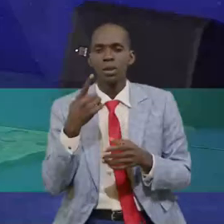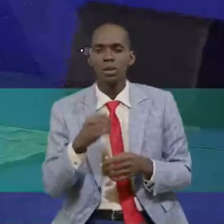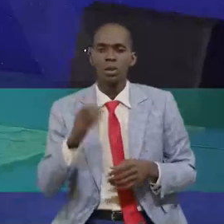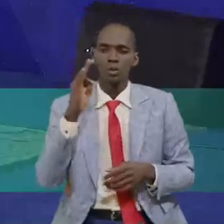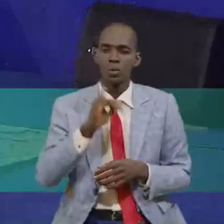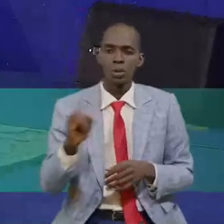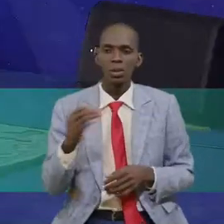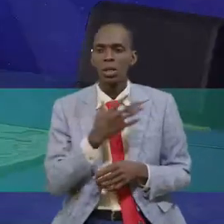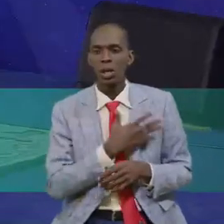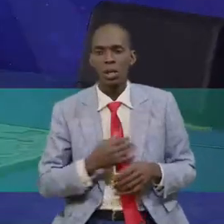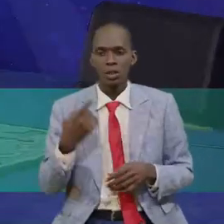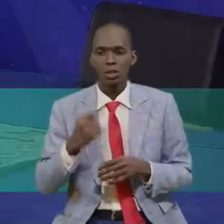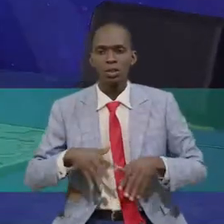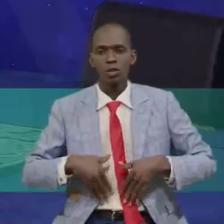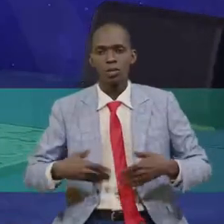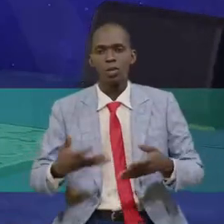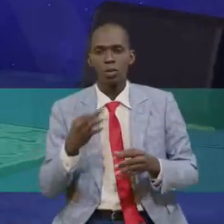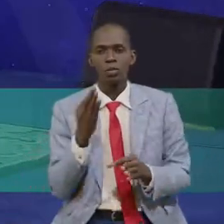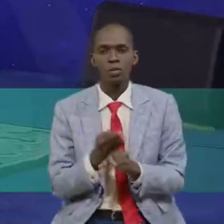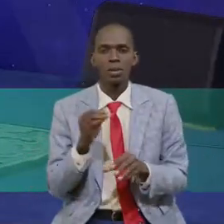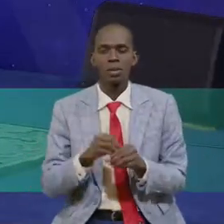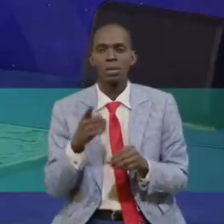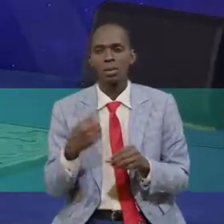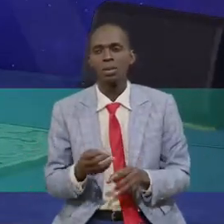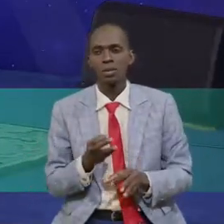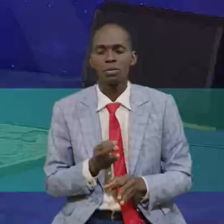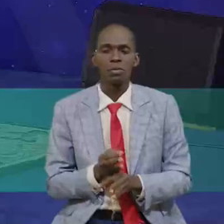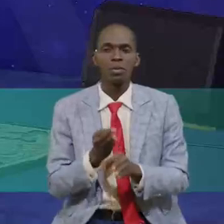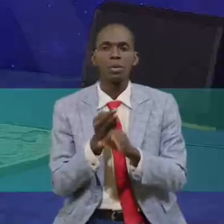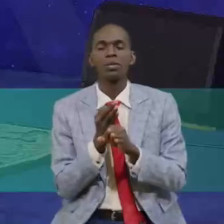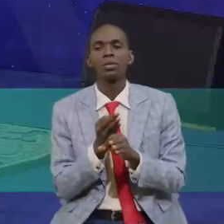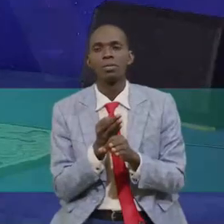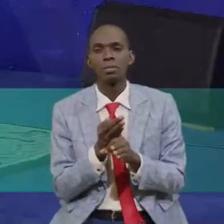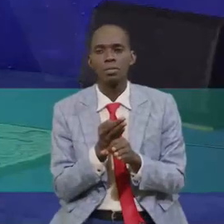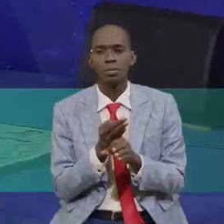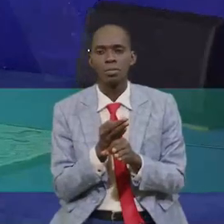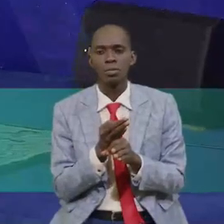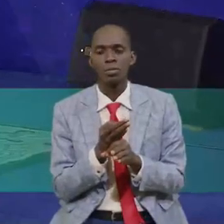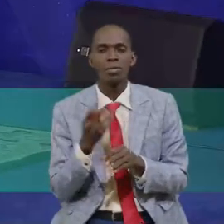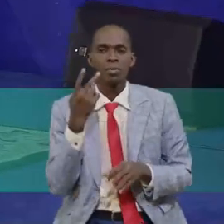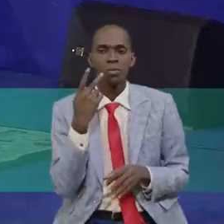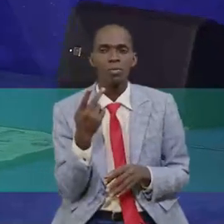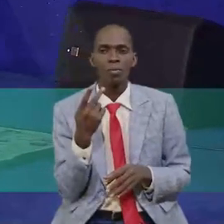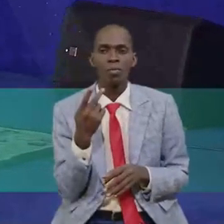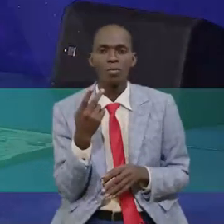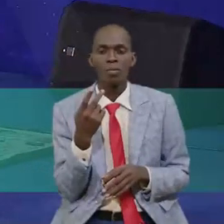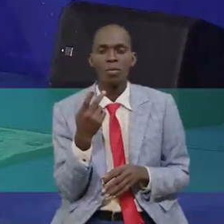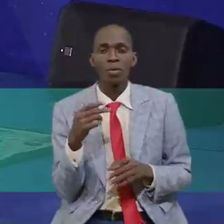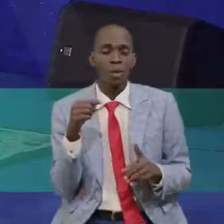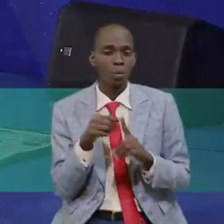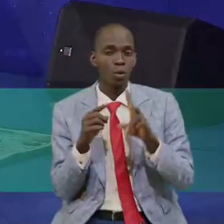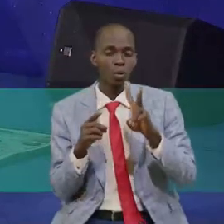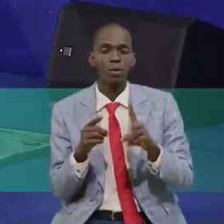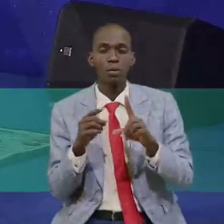foi dans le fidèle. La foi dans le fidèle. Nous allons voir ceci